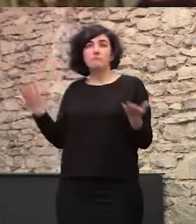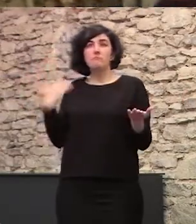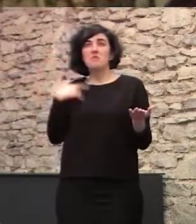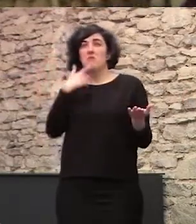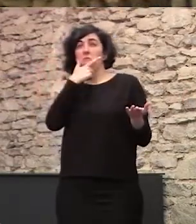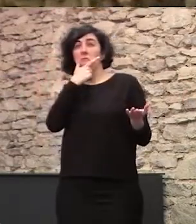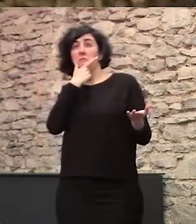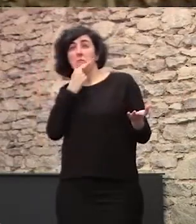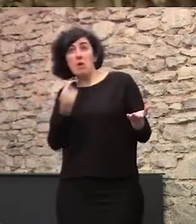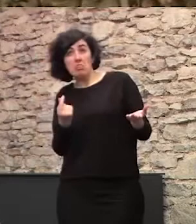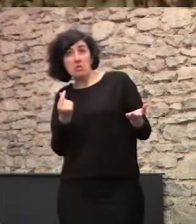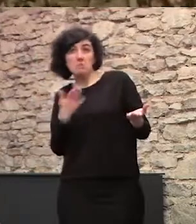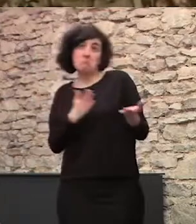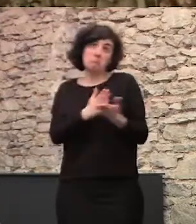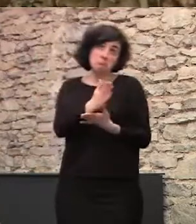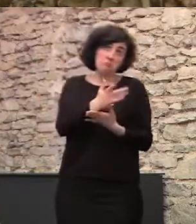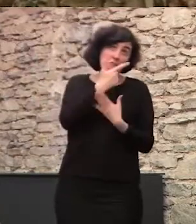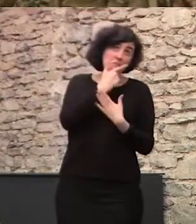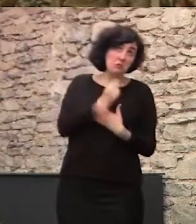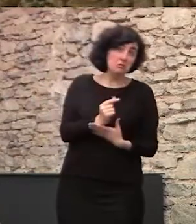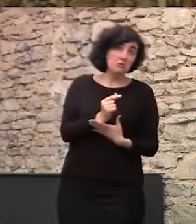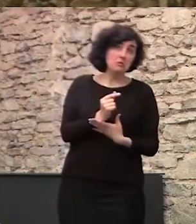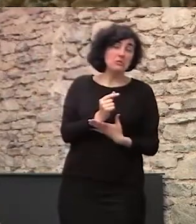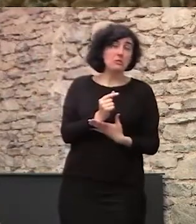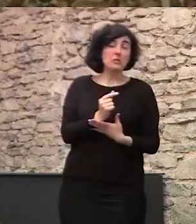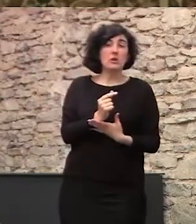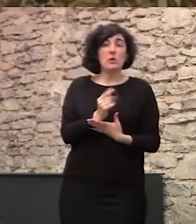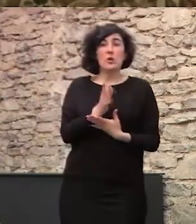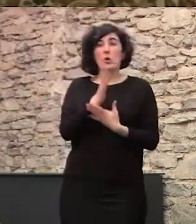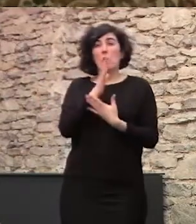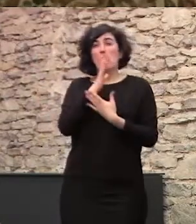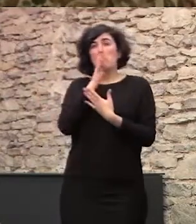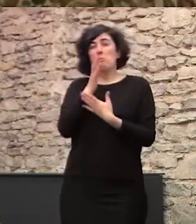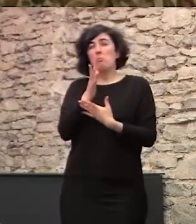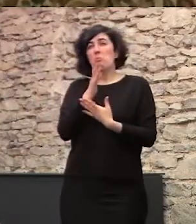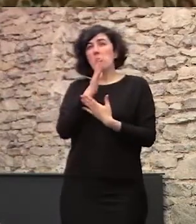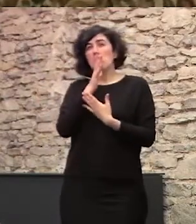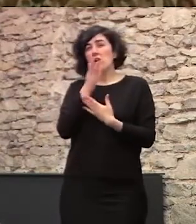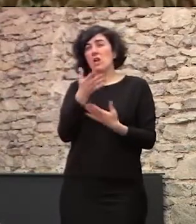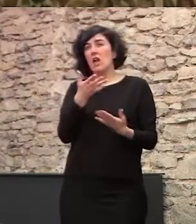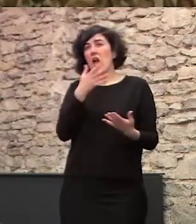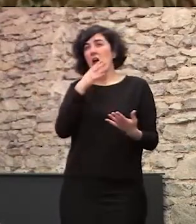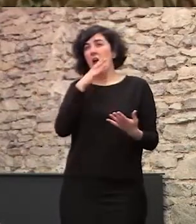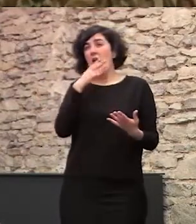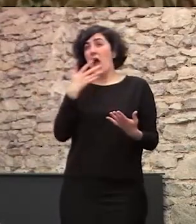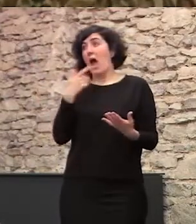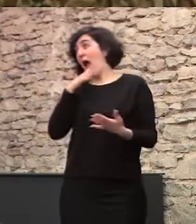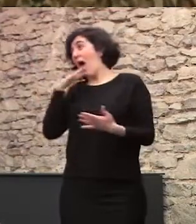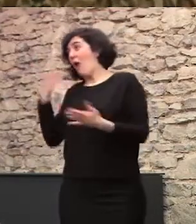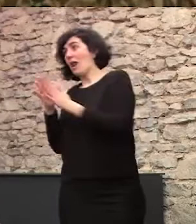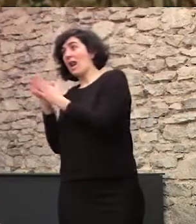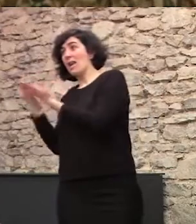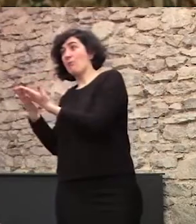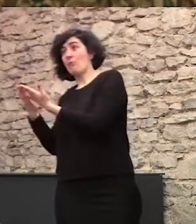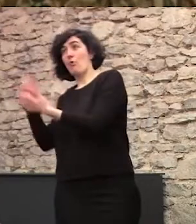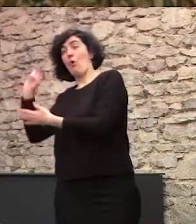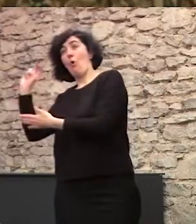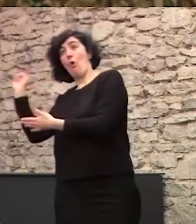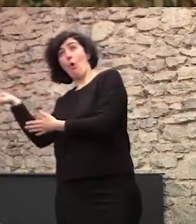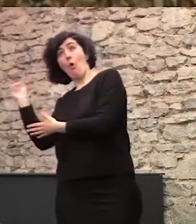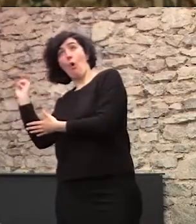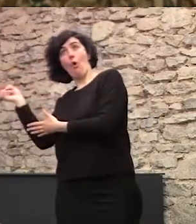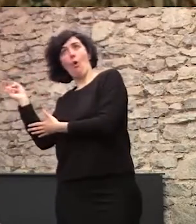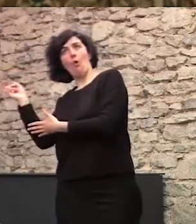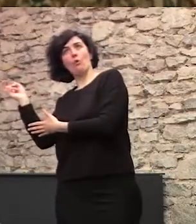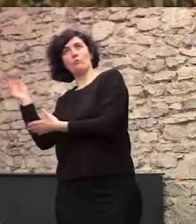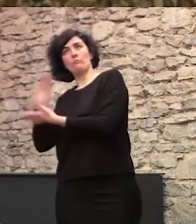erraza bezala alde batetik. Ze hor, bueno, orain nola beste bat idatzi duen eta oso diferentea izan